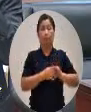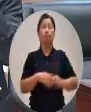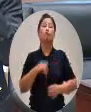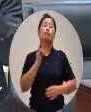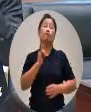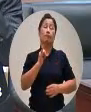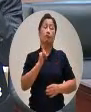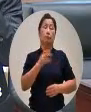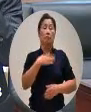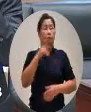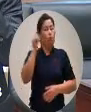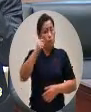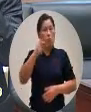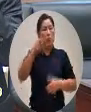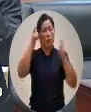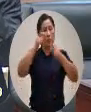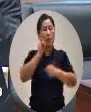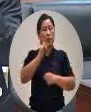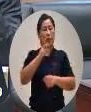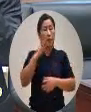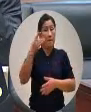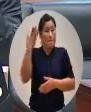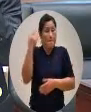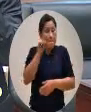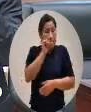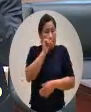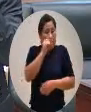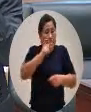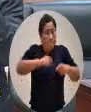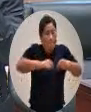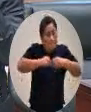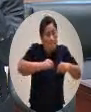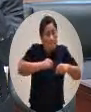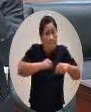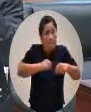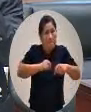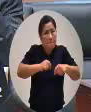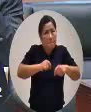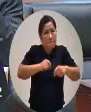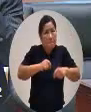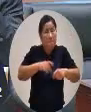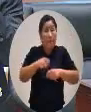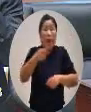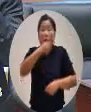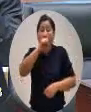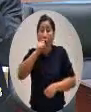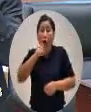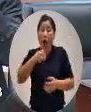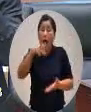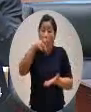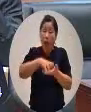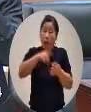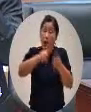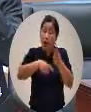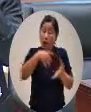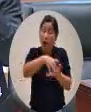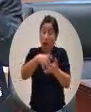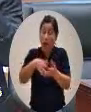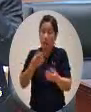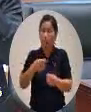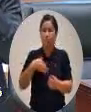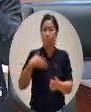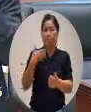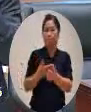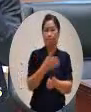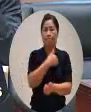非常認同我們所以他特別設計了一個欸你沒有台灣辦事處在這裡我給你一個能力發